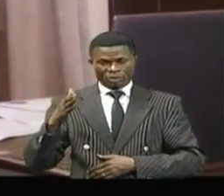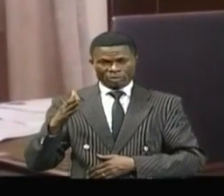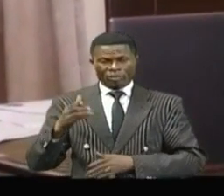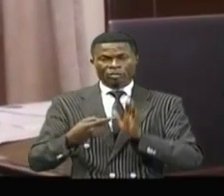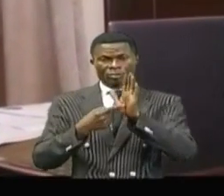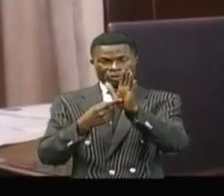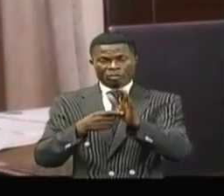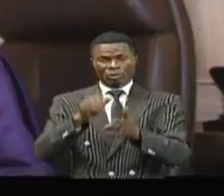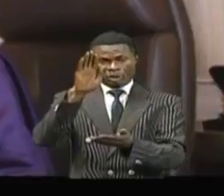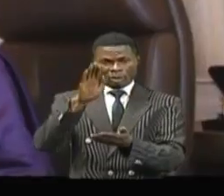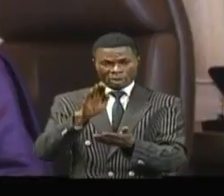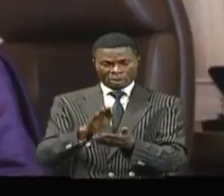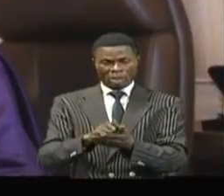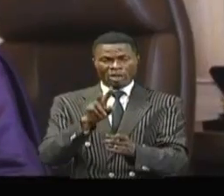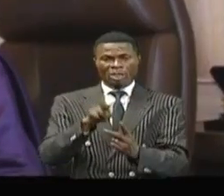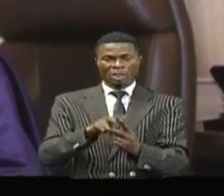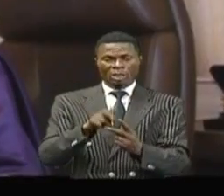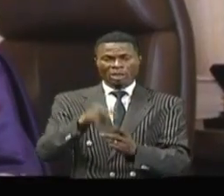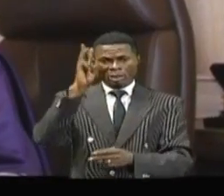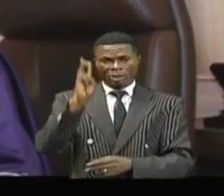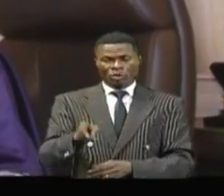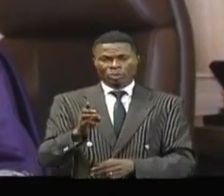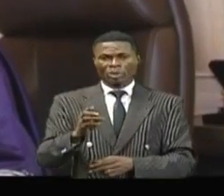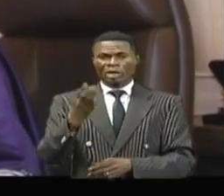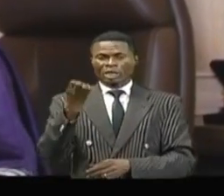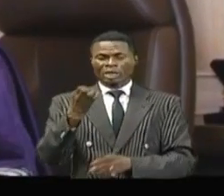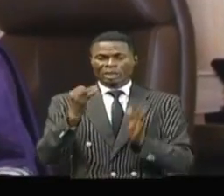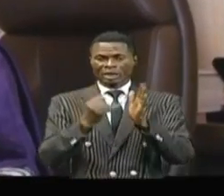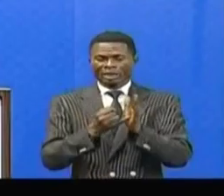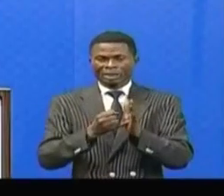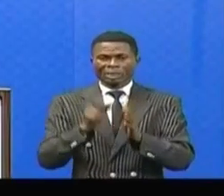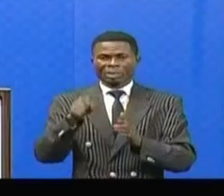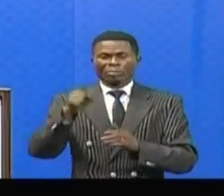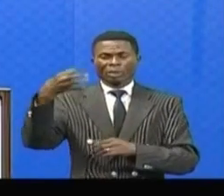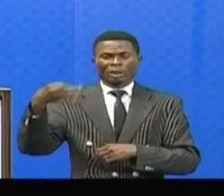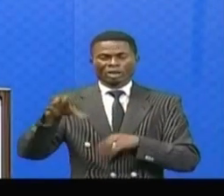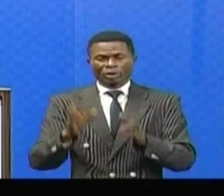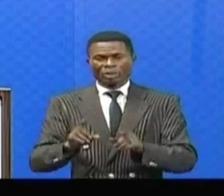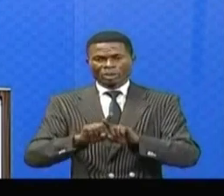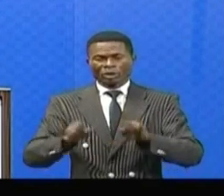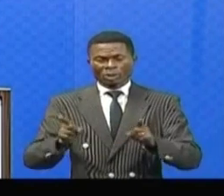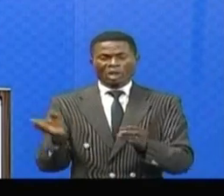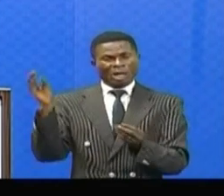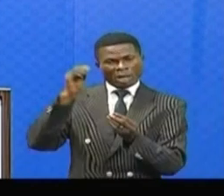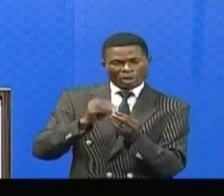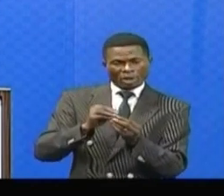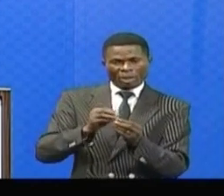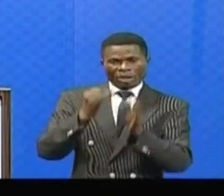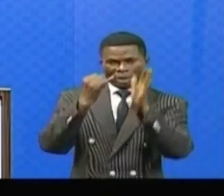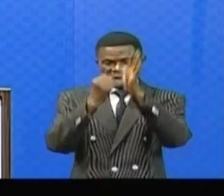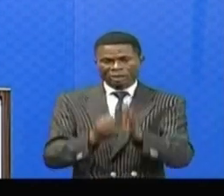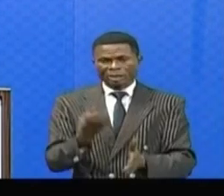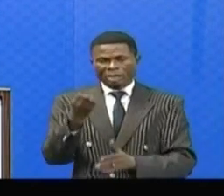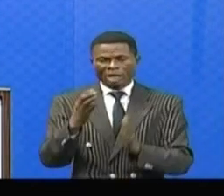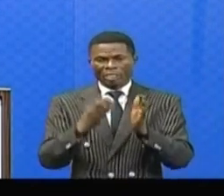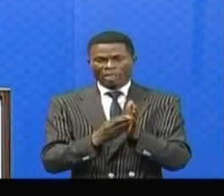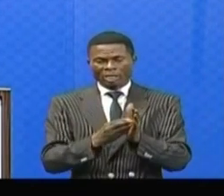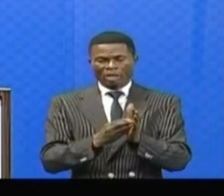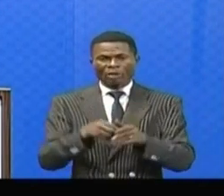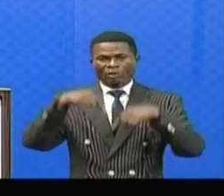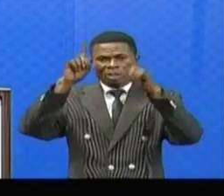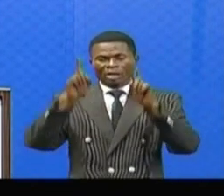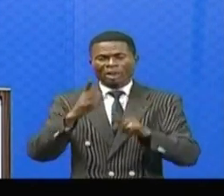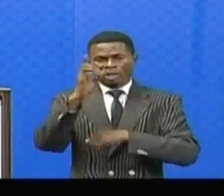solde déficitaire provisoire de 346 milliards de francs congolais contre un excédent de 649 milliards en cumul